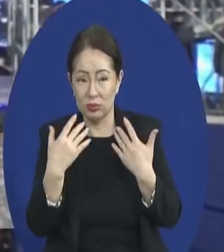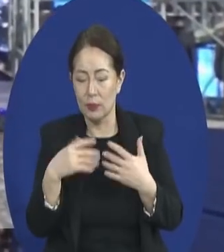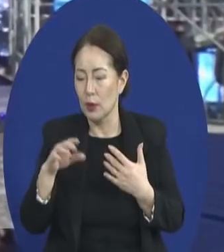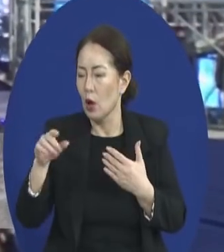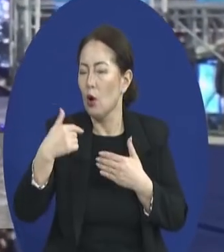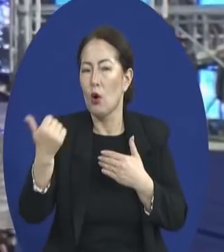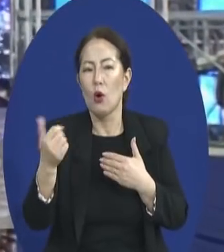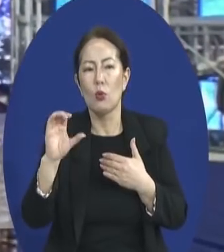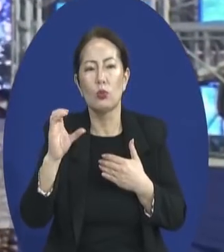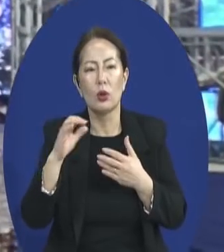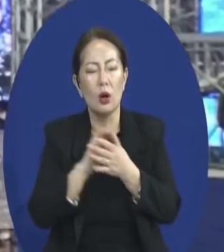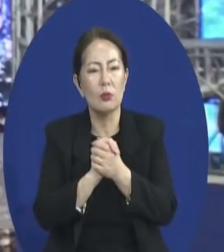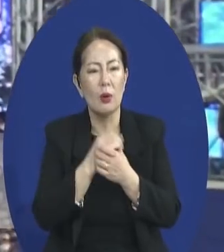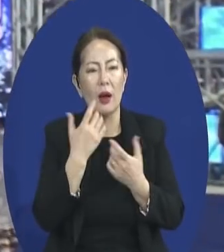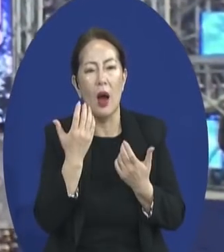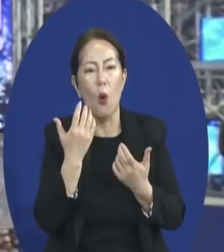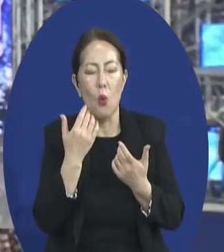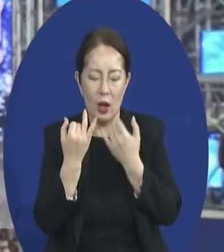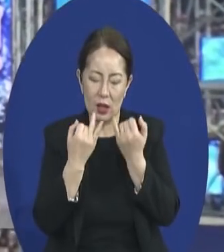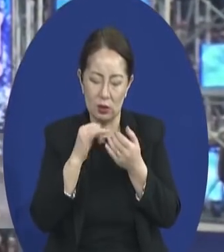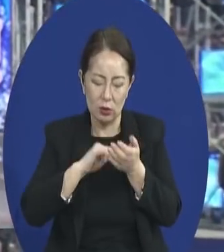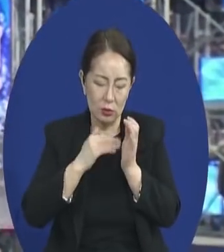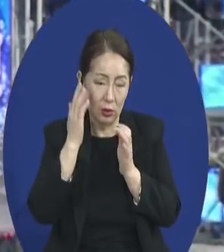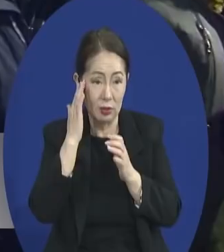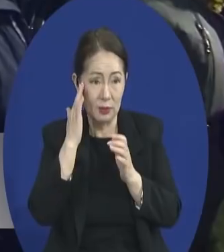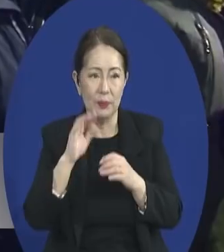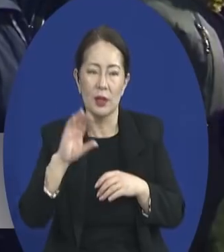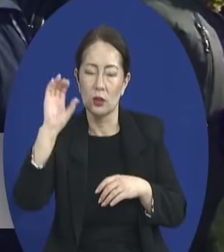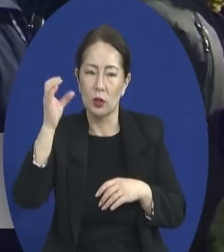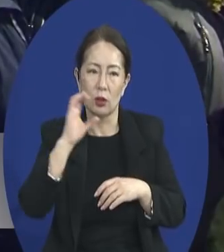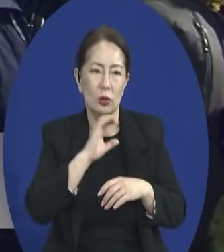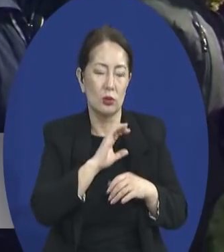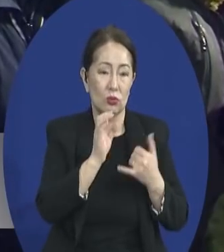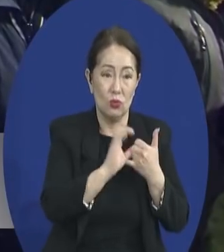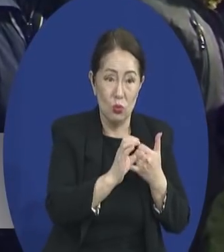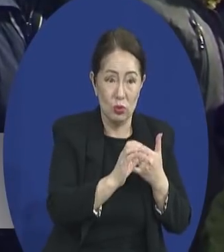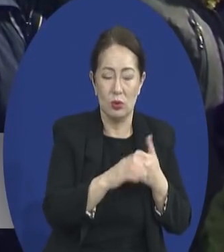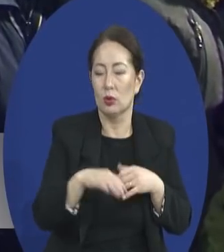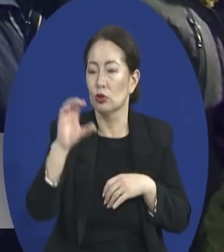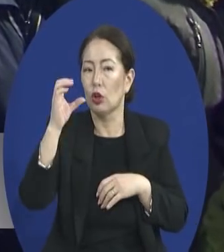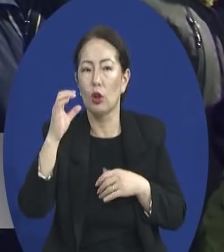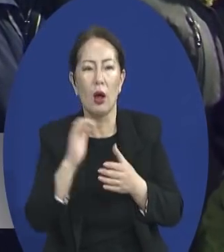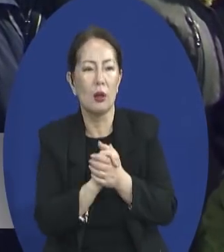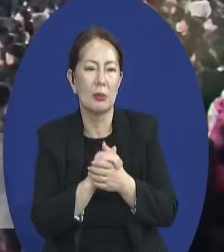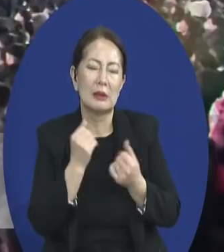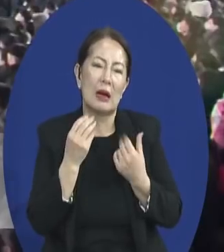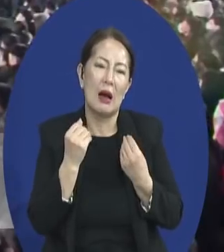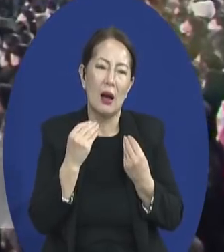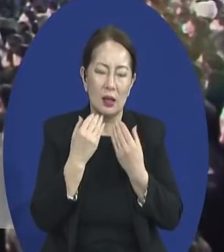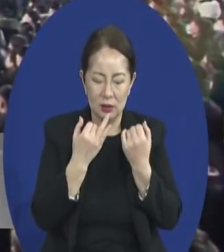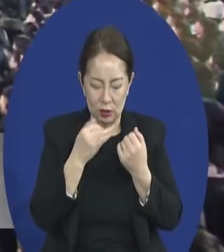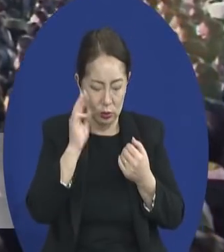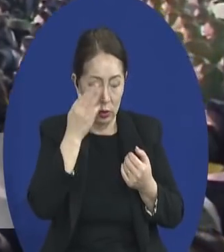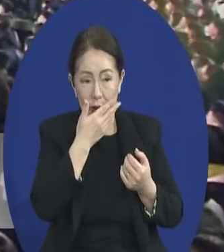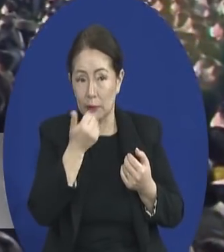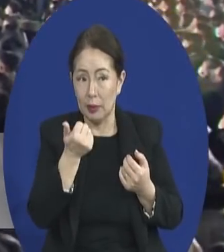харилцах тал дээр тактикийн чиглэлээ тодорхойлсон гэлээ. Гэхдээ ямар тактикаар өмнөдтэй цаашид харилцаатай явах нь одоогоор тодорхой бас байна гэлээ. Харин